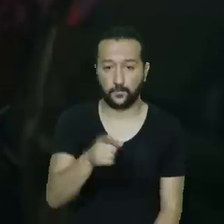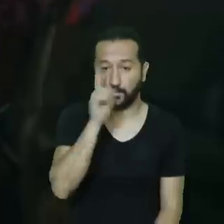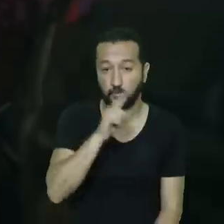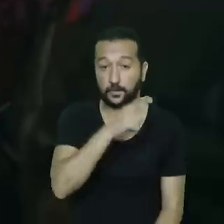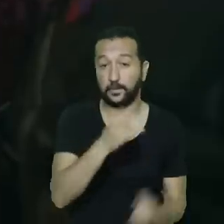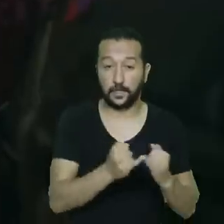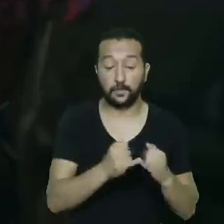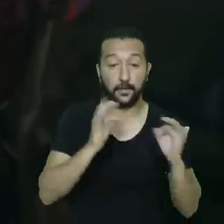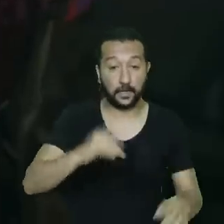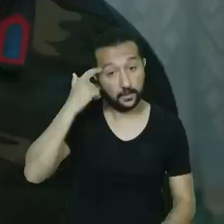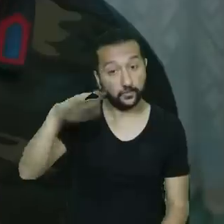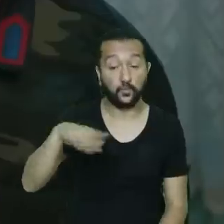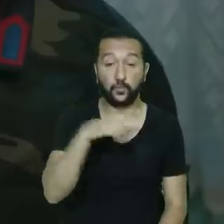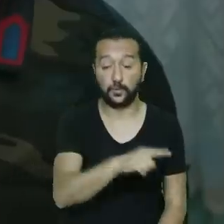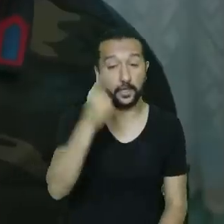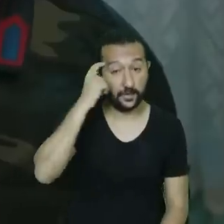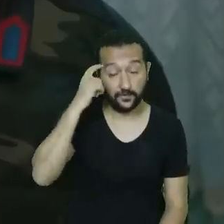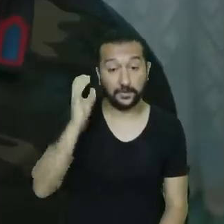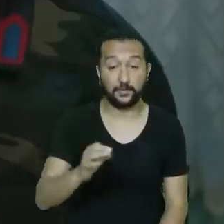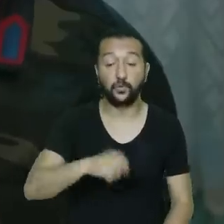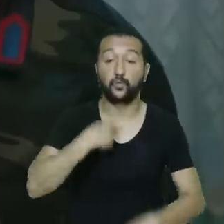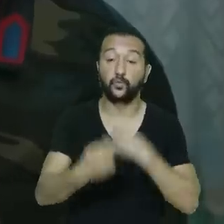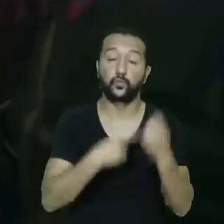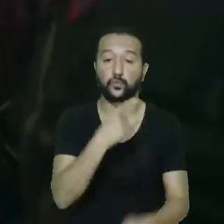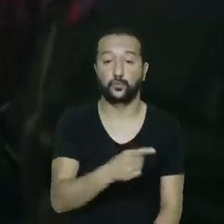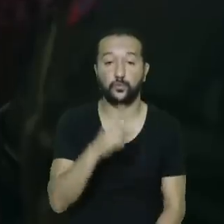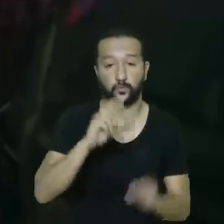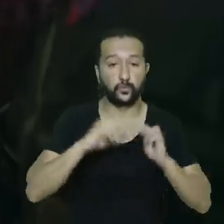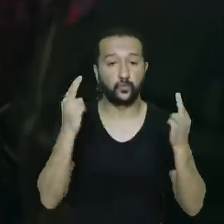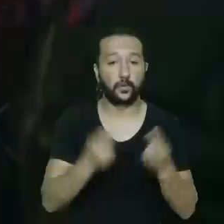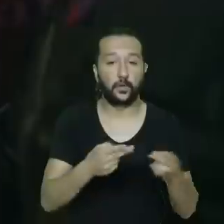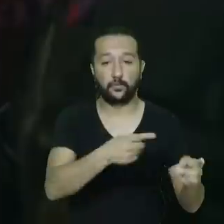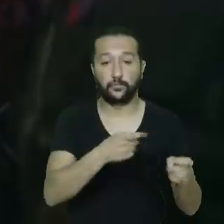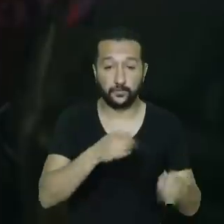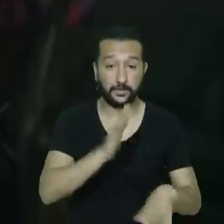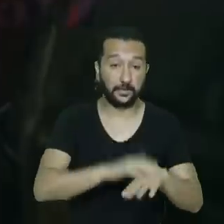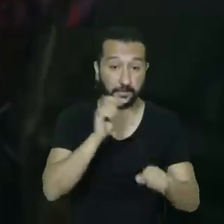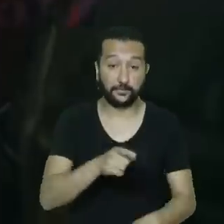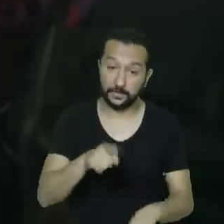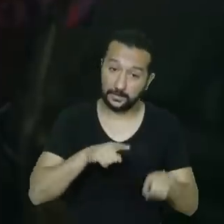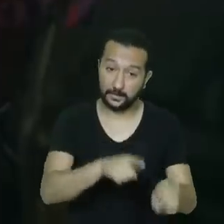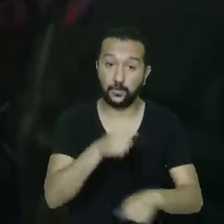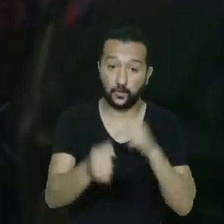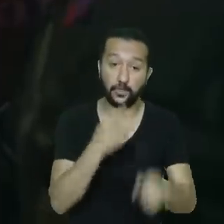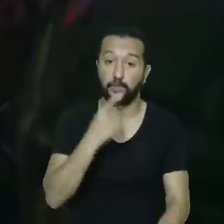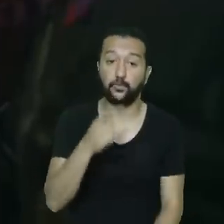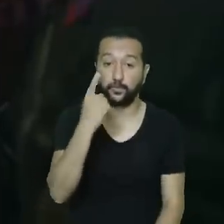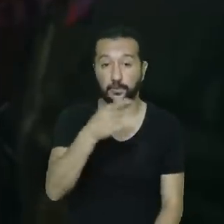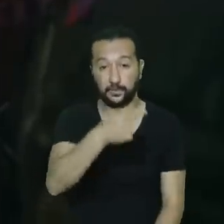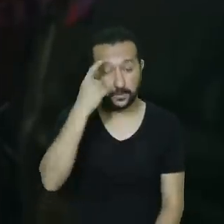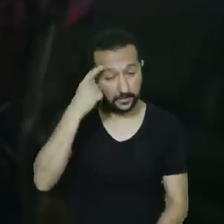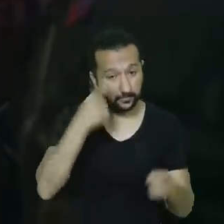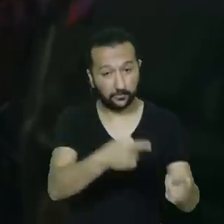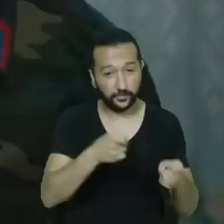yüzden kardeşim hala şokta. Kafasında uyduruyor. Diyor yani tüfeğe kapsaydım diyor, bunların peşinden koşsaydım diyor. Bir iki